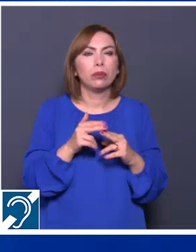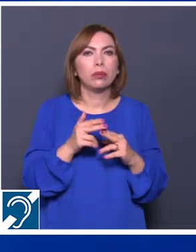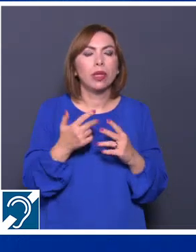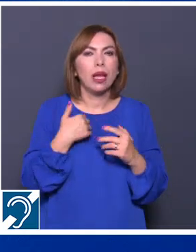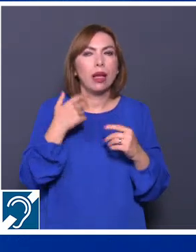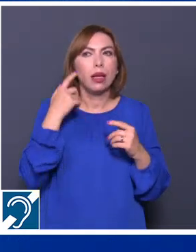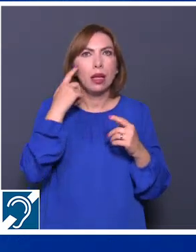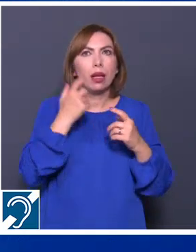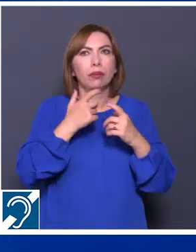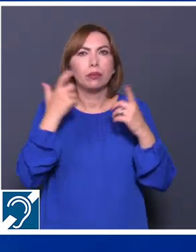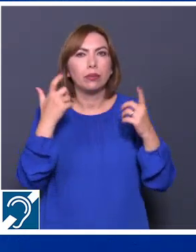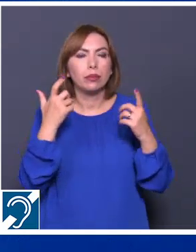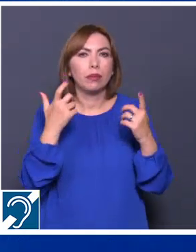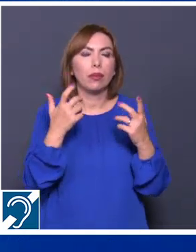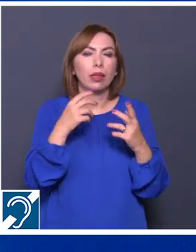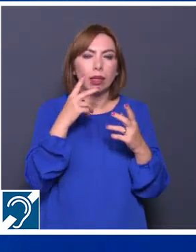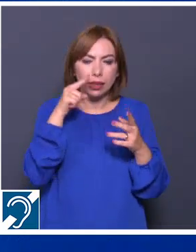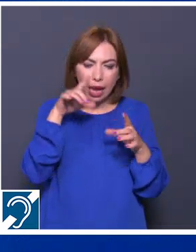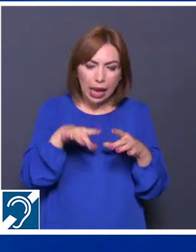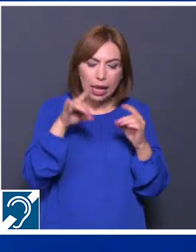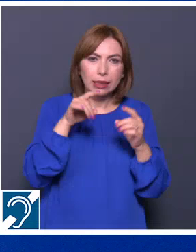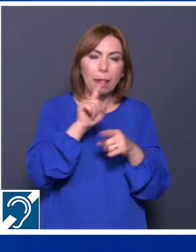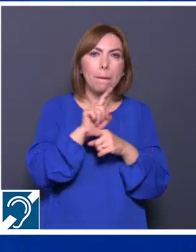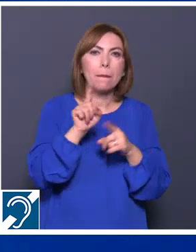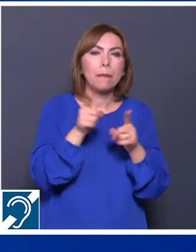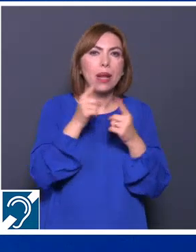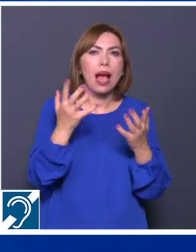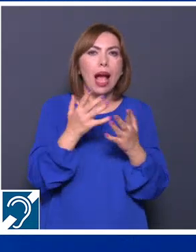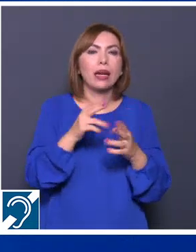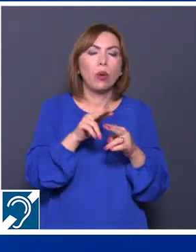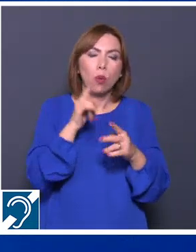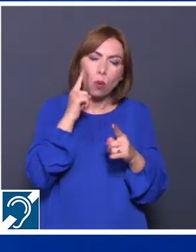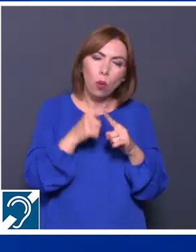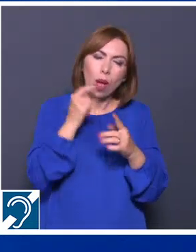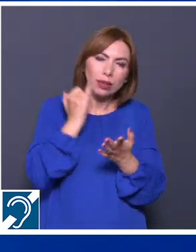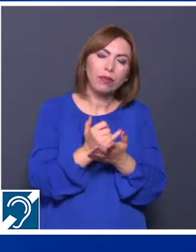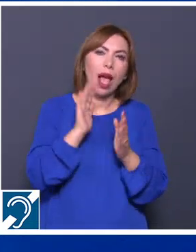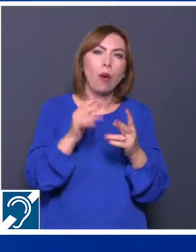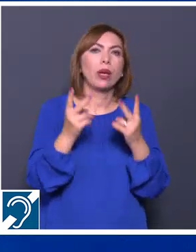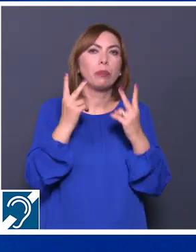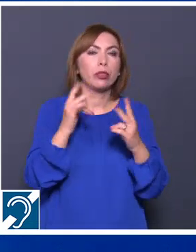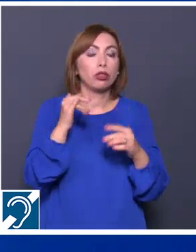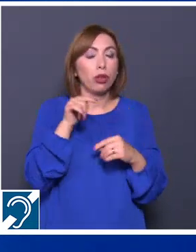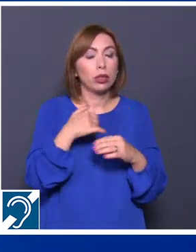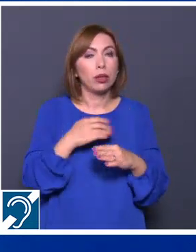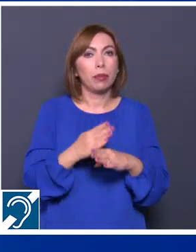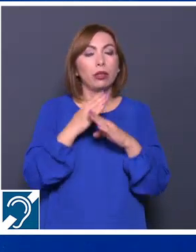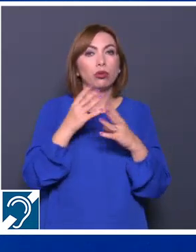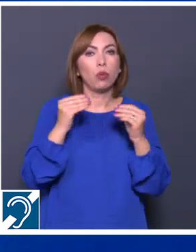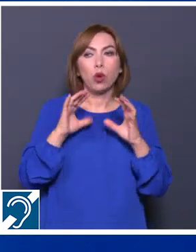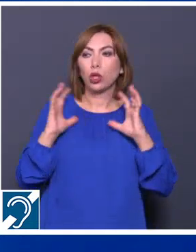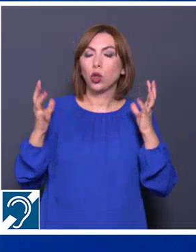îmi dau, să identific, cum să spun eu, piesele care cu adevărat au importanță. Și la capitolul ăsta mă ajută foarte mult